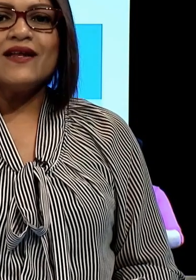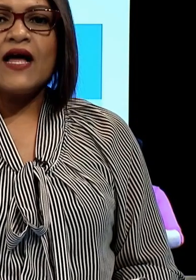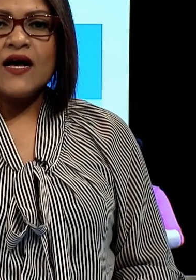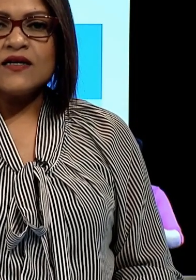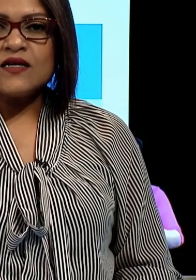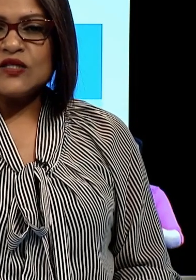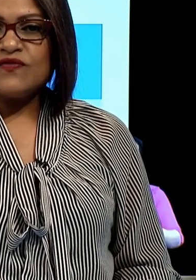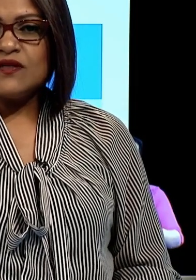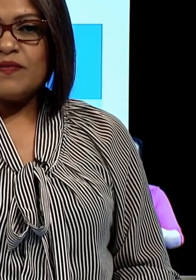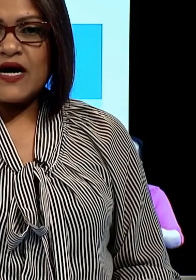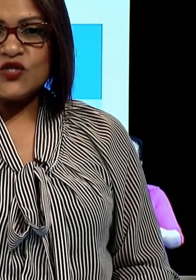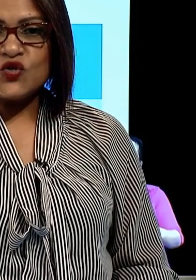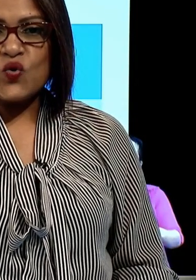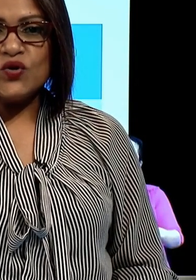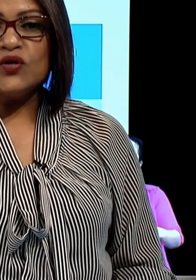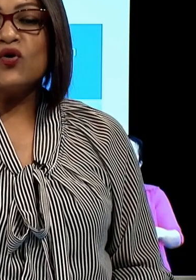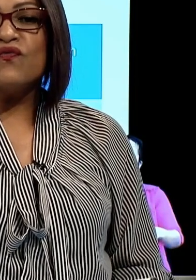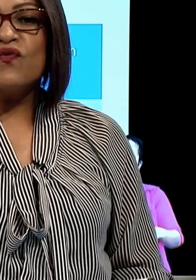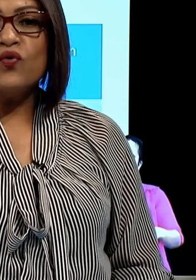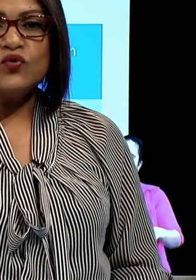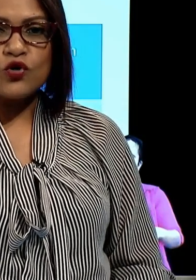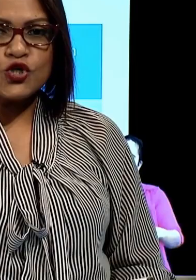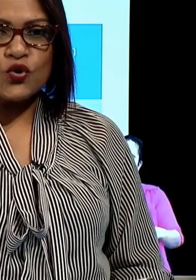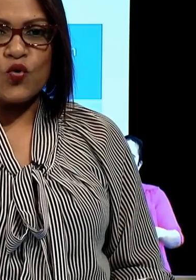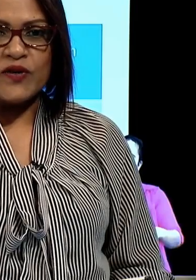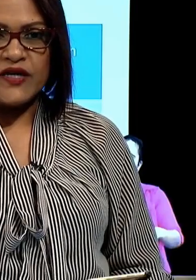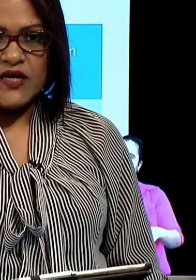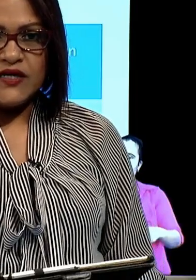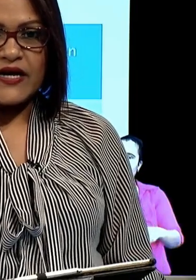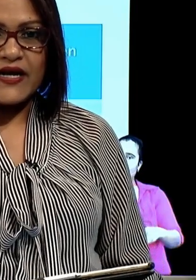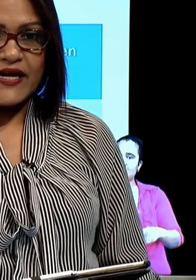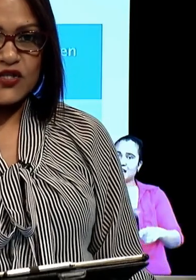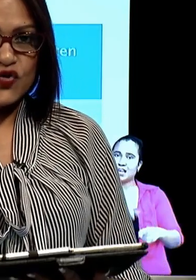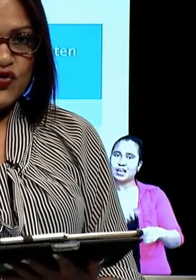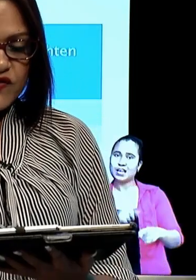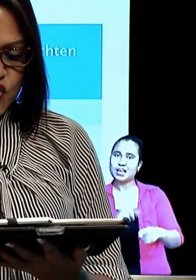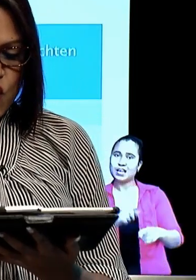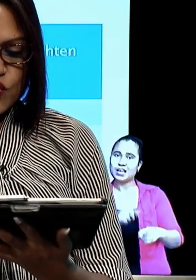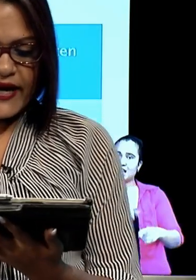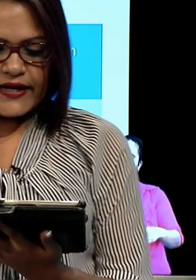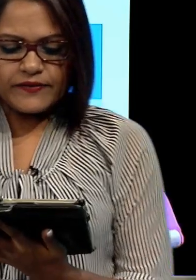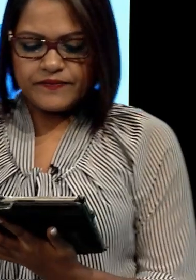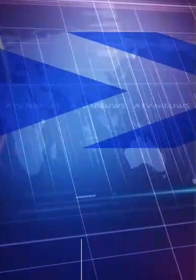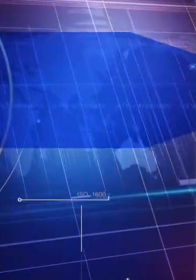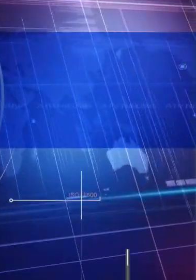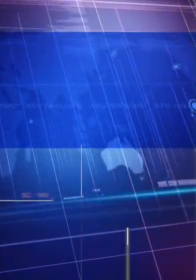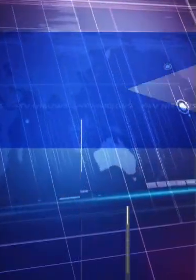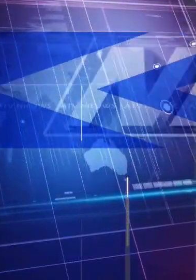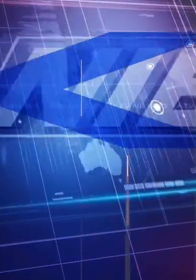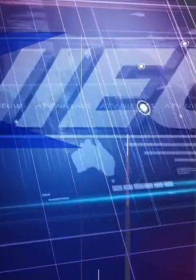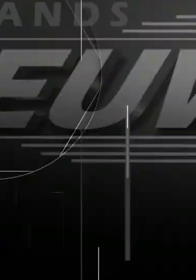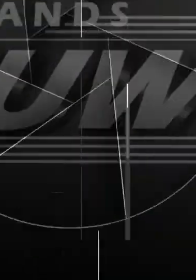dat de lagerklassen van de basisscholen gewoon doorstromen naar het nieuwe schooljaar.